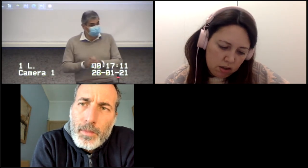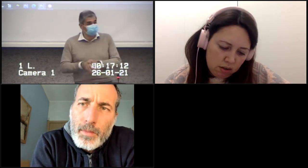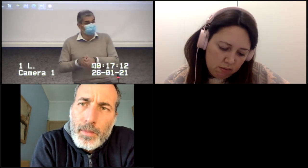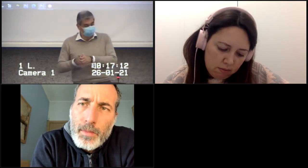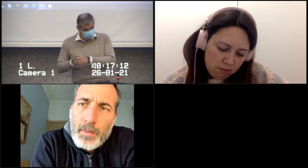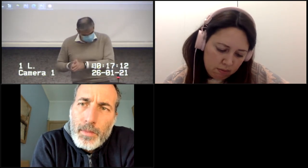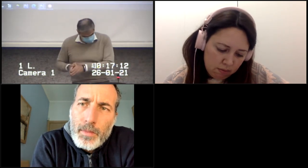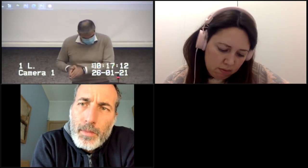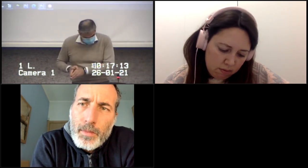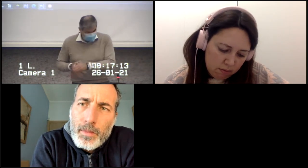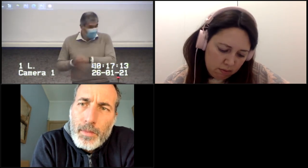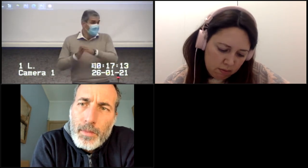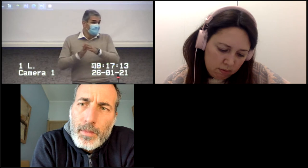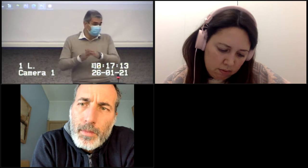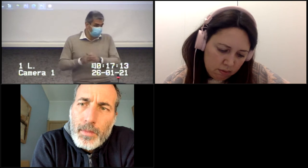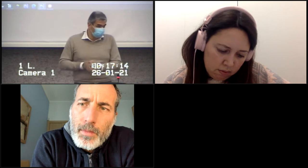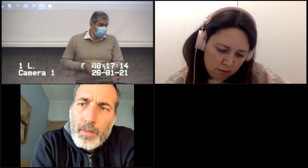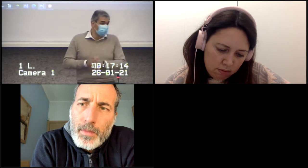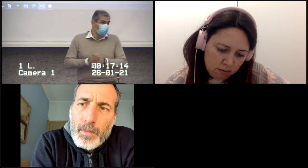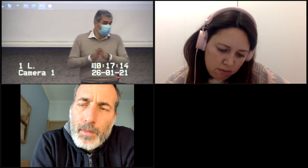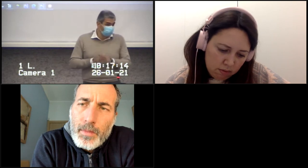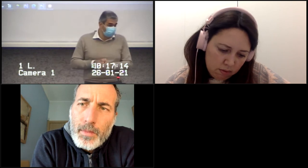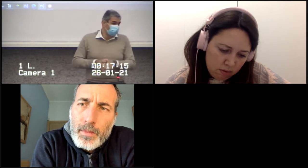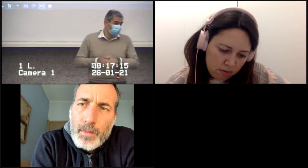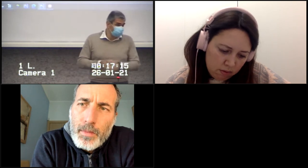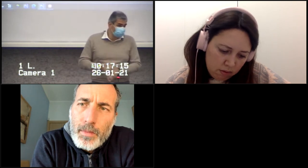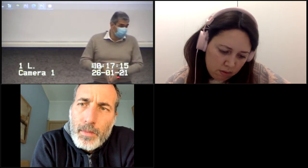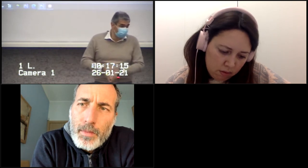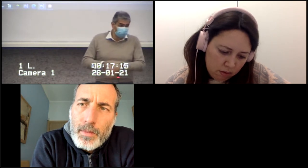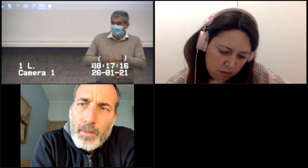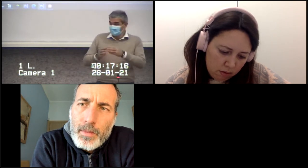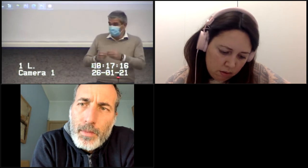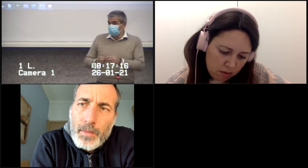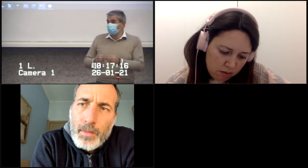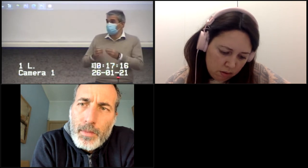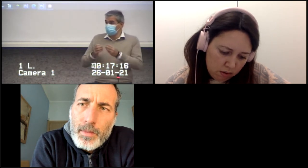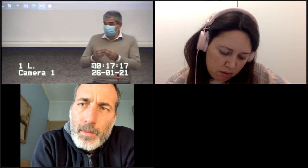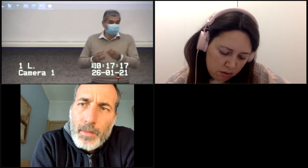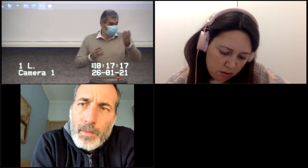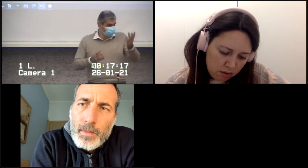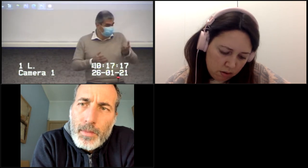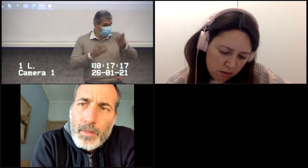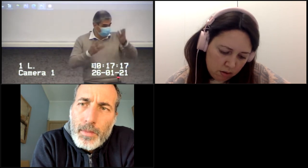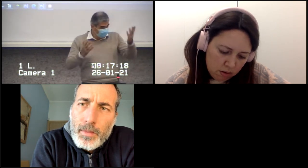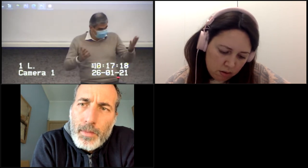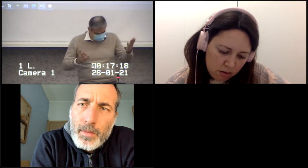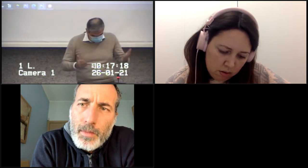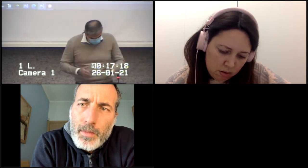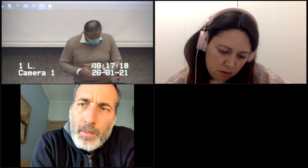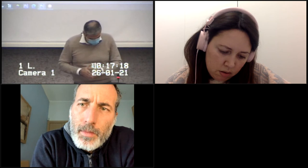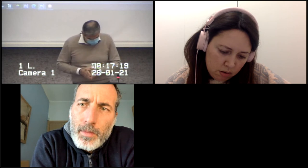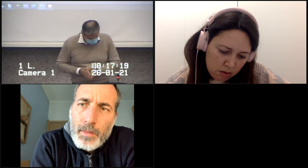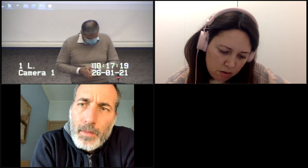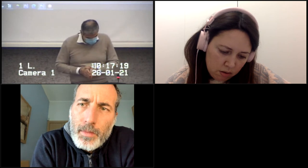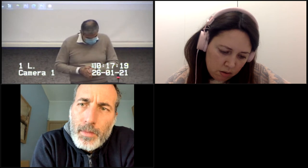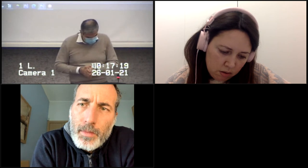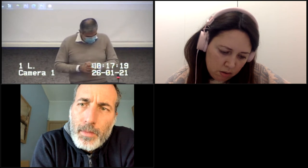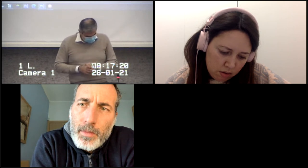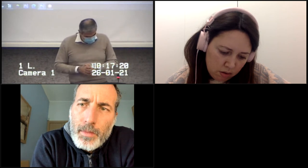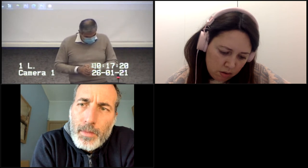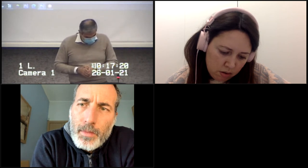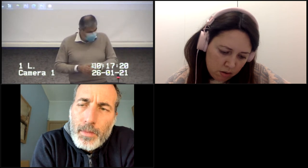partita degli investimenti. In ragione di ciò non è ammissibile, diciamo, l'intento, seppur di pregio, come ho detto